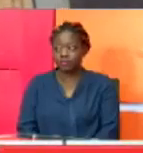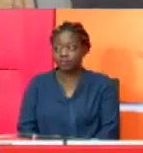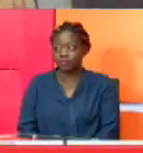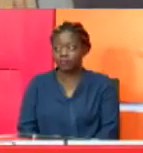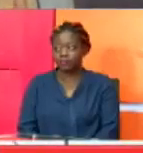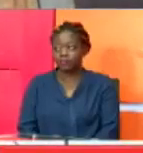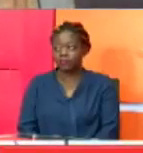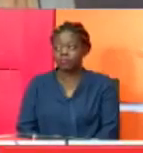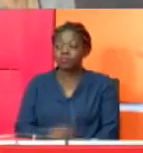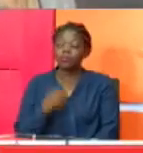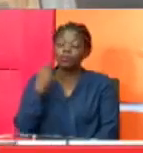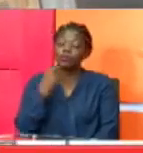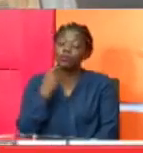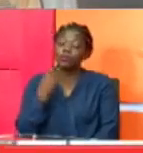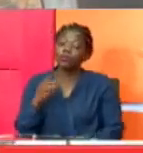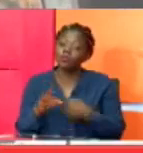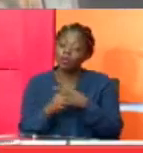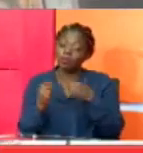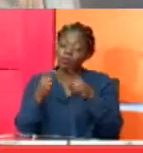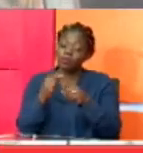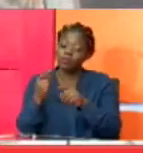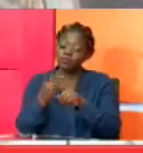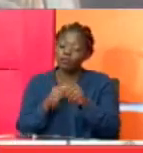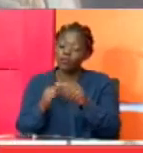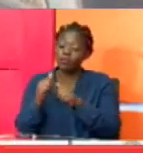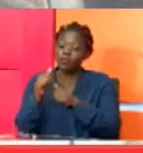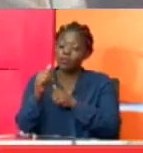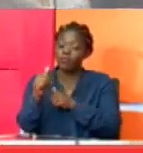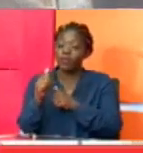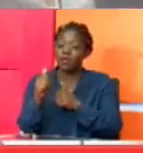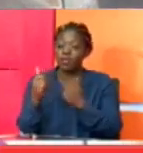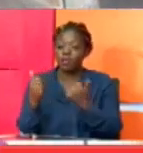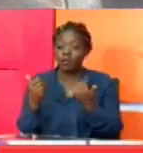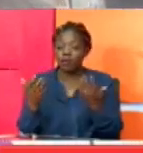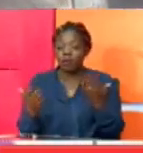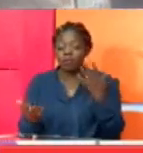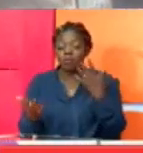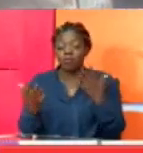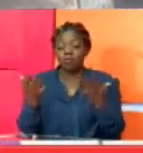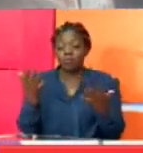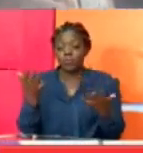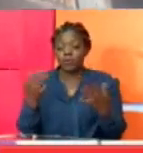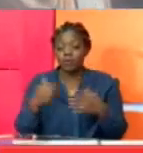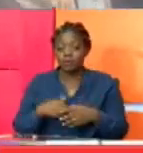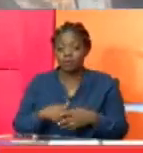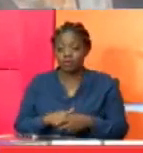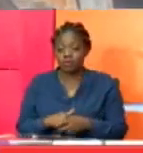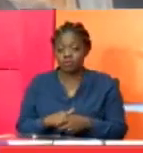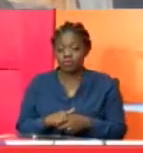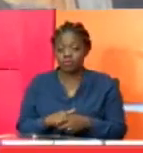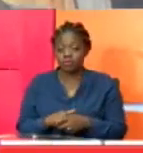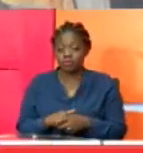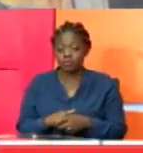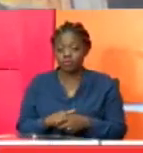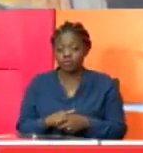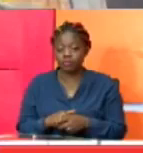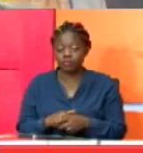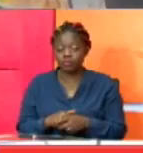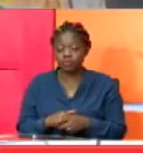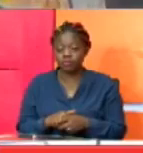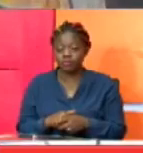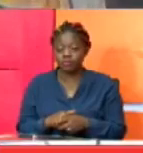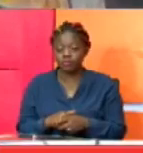abazze ababbi tebaava wala nnyo kubaoliawo baali baliraanwa baali bantu ba mu nnyumba nga